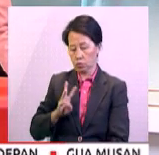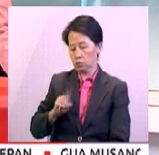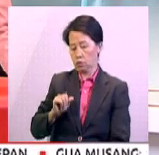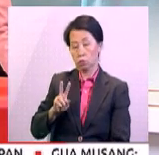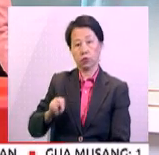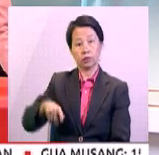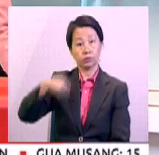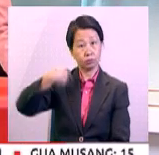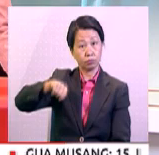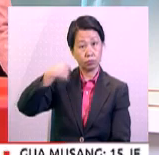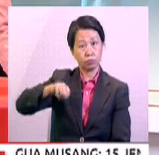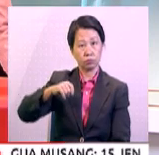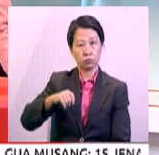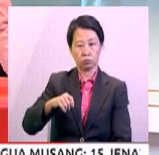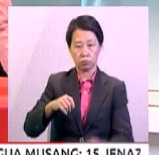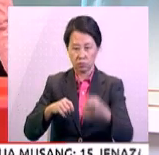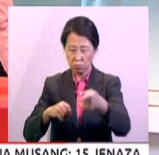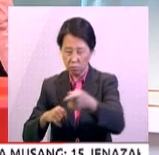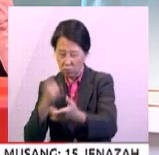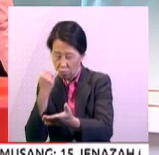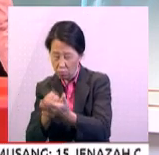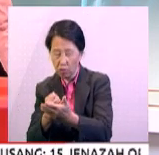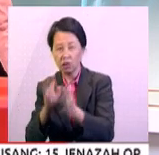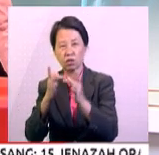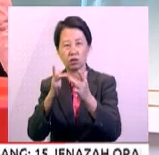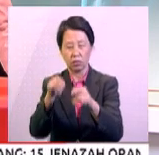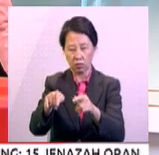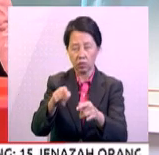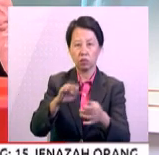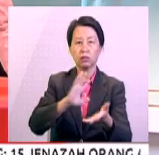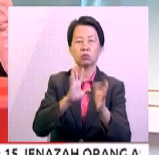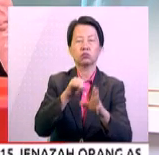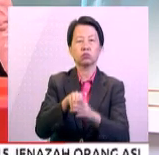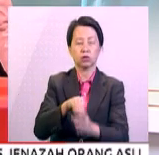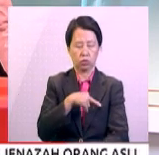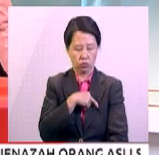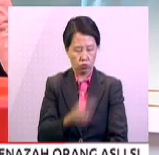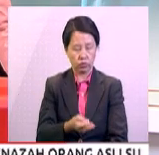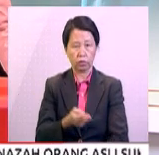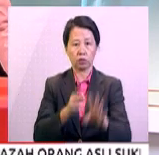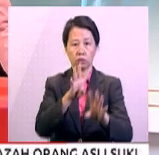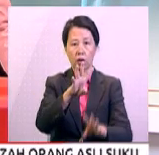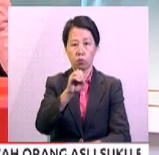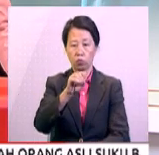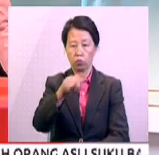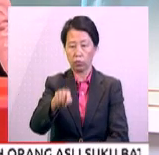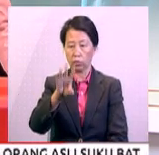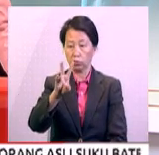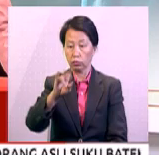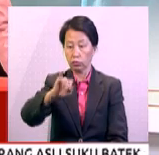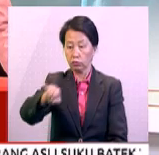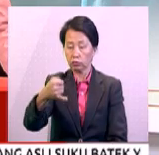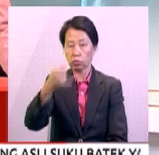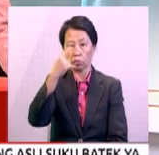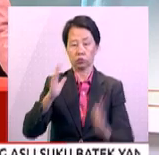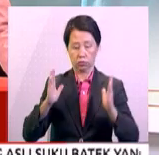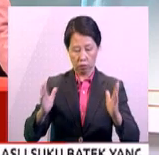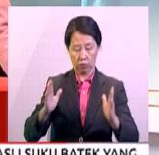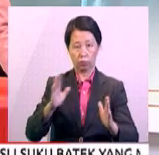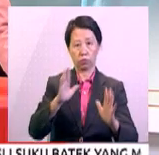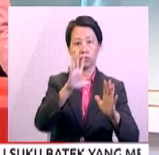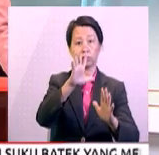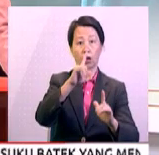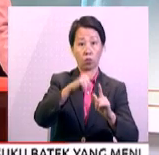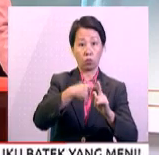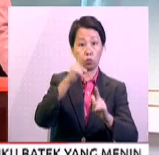Azizah Wan Ismail, komponen jenayah siber itu menyebabkan kerugian RM40.7 juta ringgit bagi tempoh 5